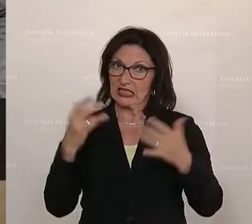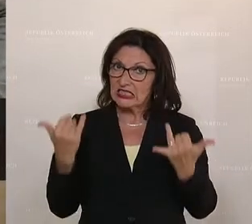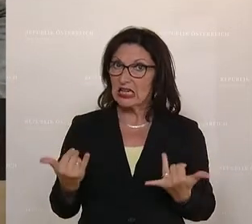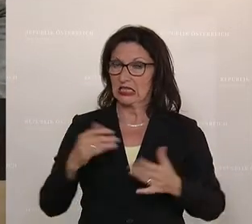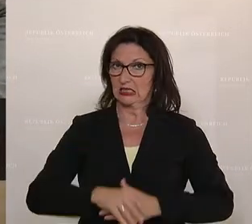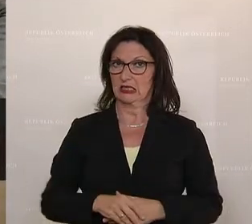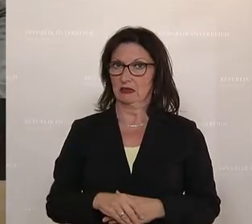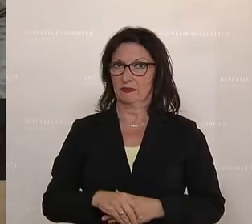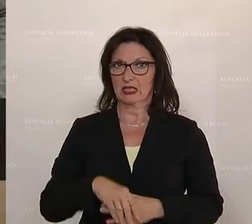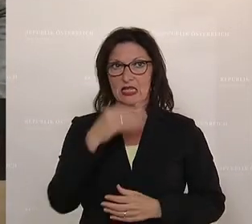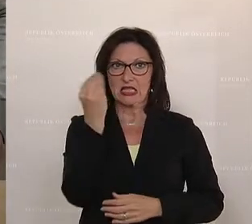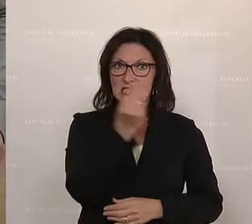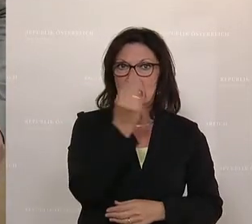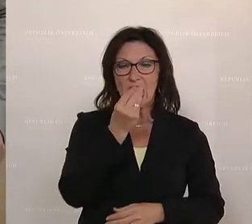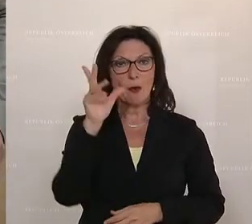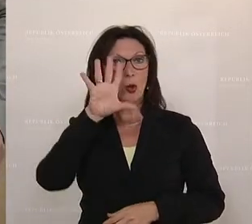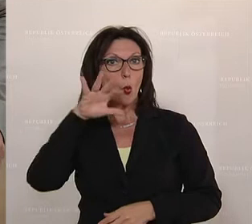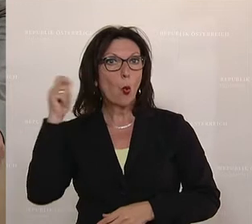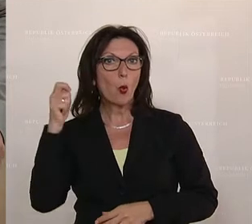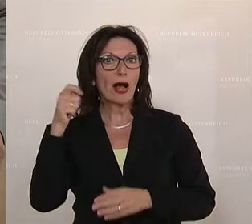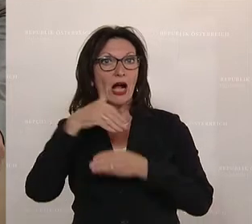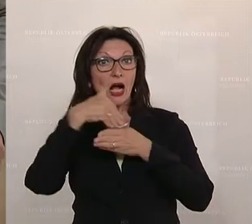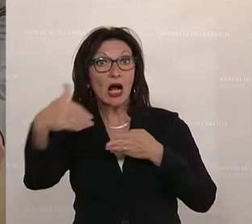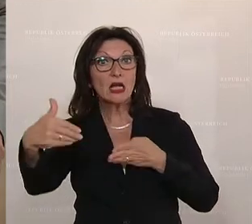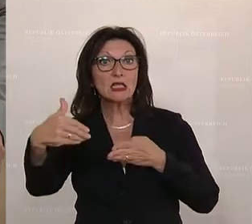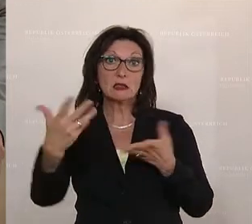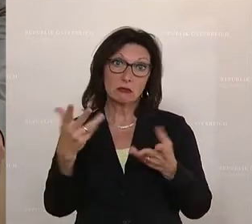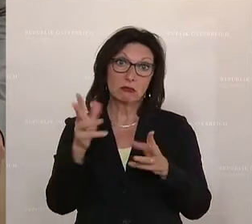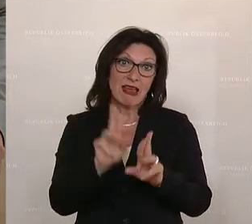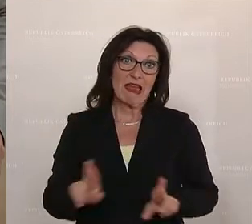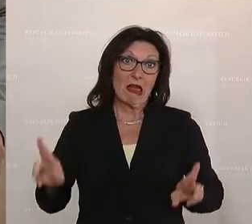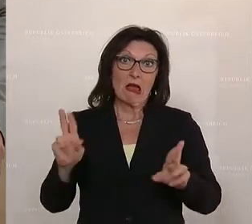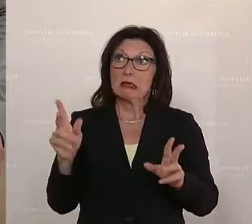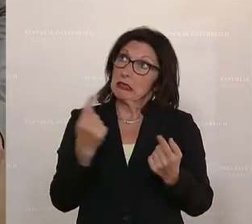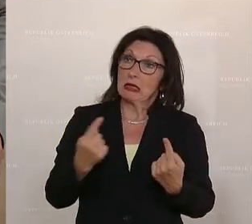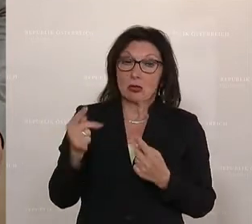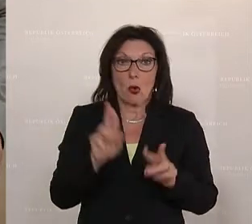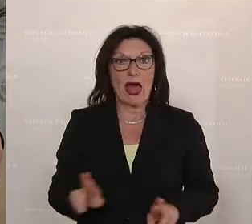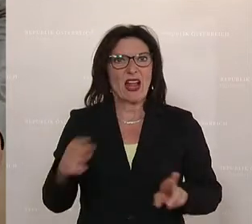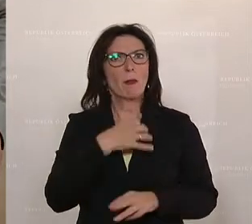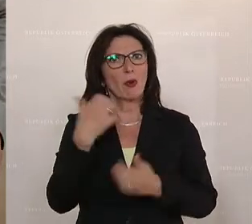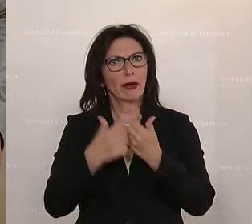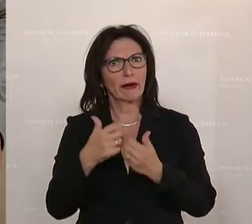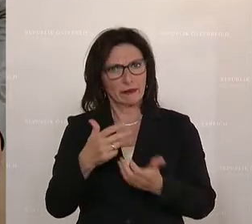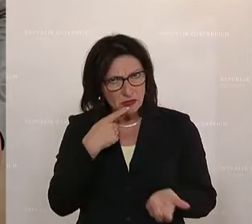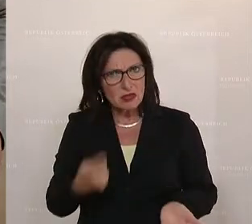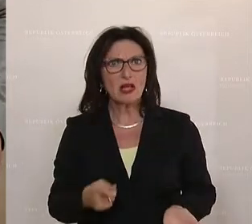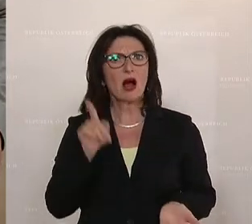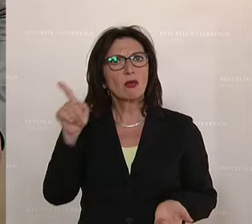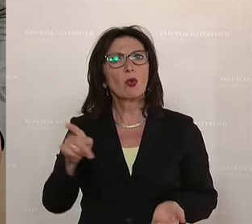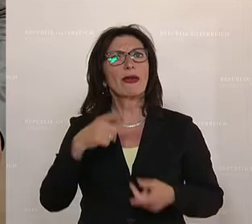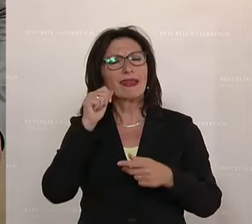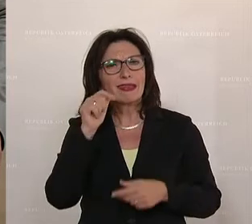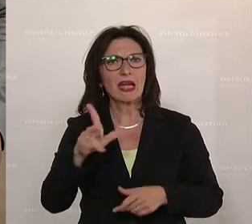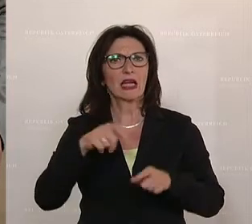Grenze zwischen Serbien und Ungarn teilweise bürgerkriegsähnliche Zustände herrschen. Sagen wir, dass es dort täglich verletzte